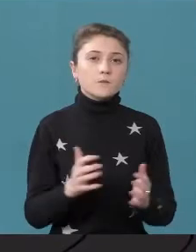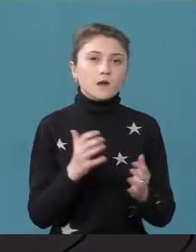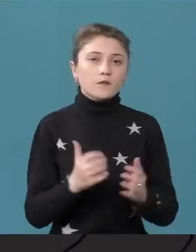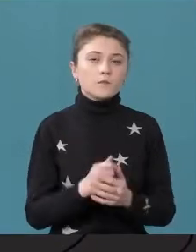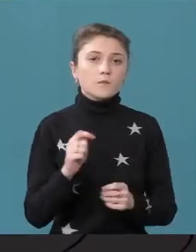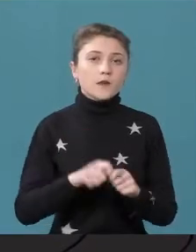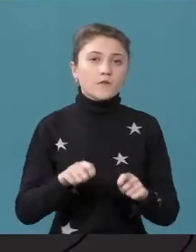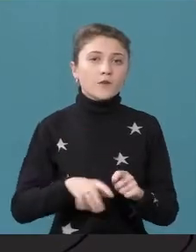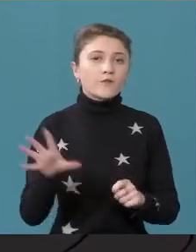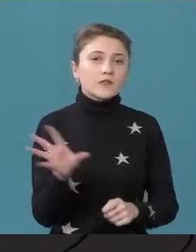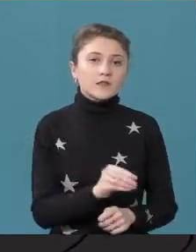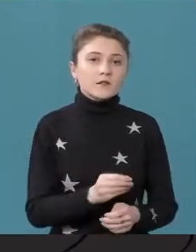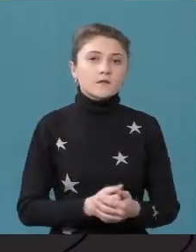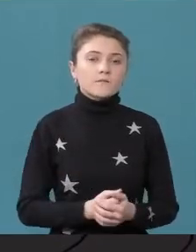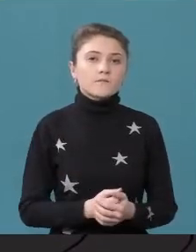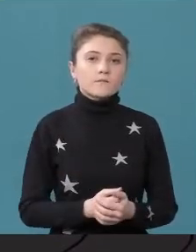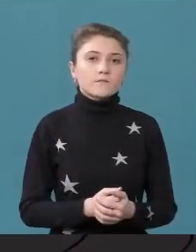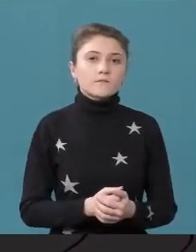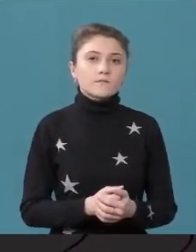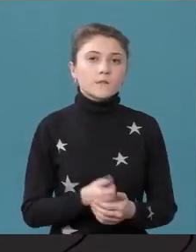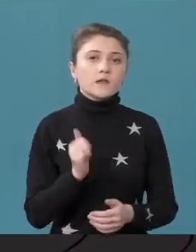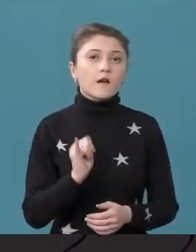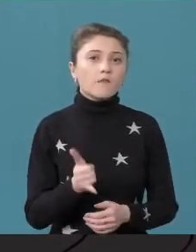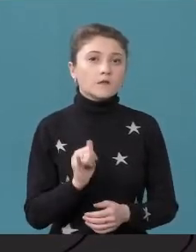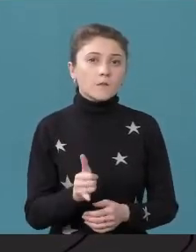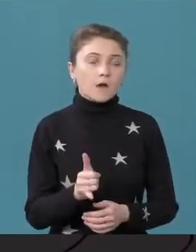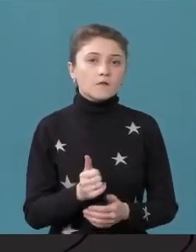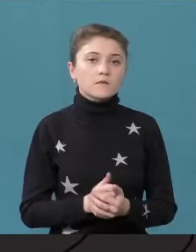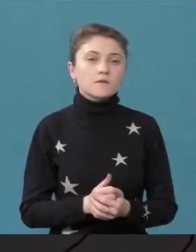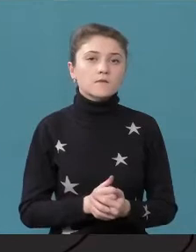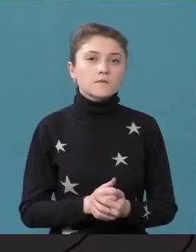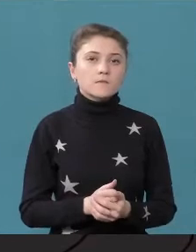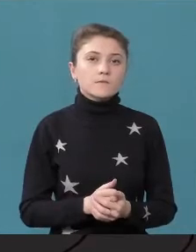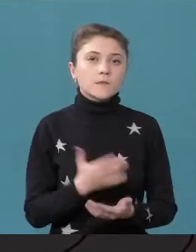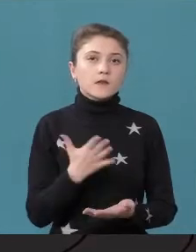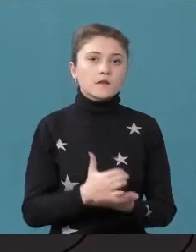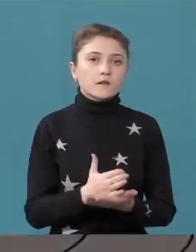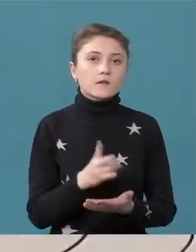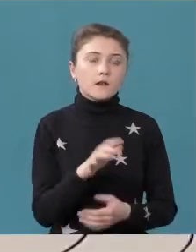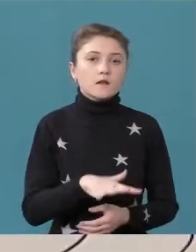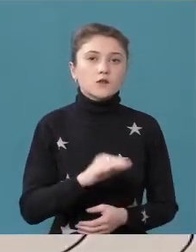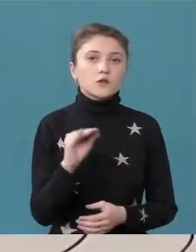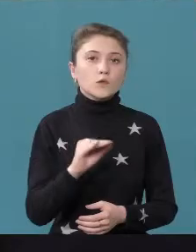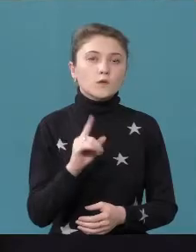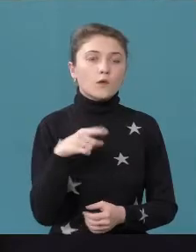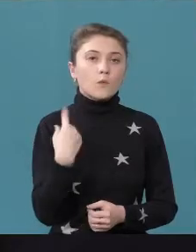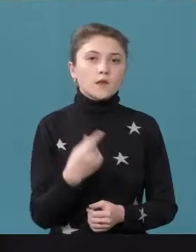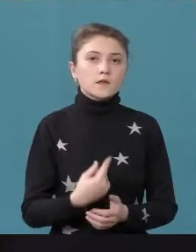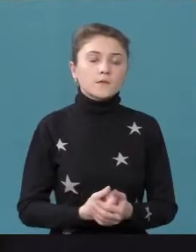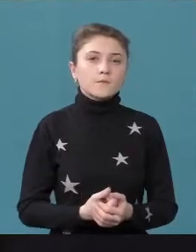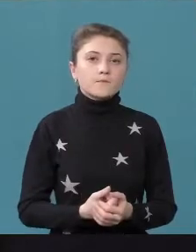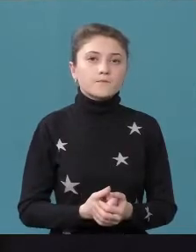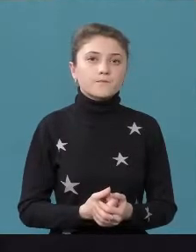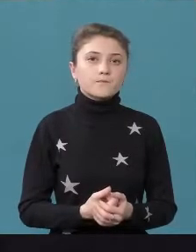всіх автозаправочних станцій, які діють на території Житомирської області. І